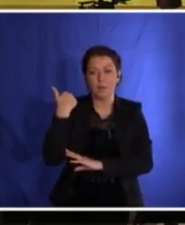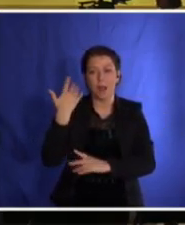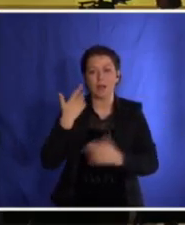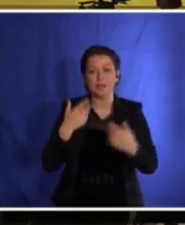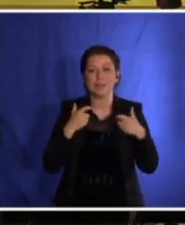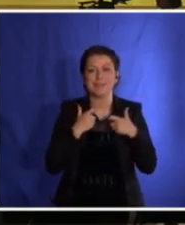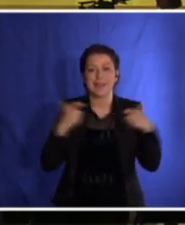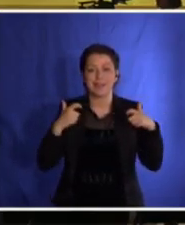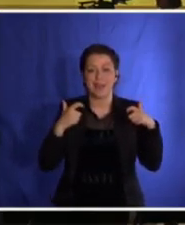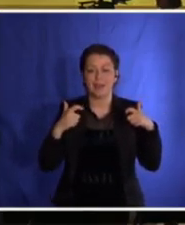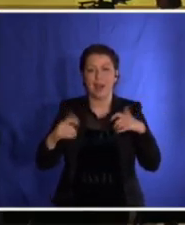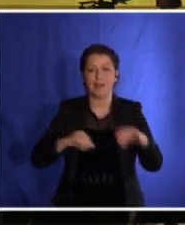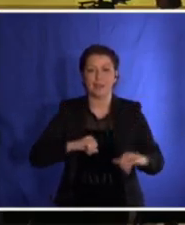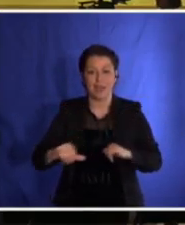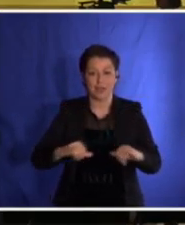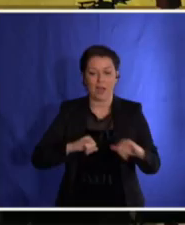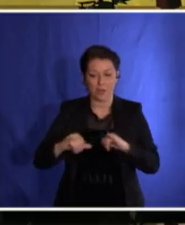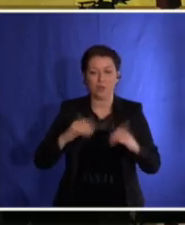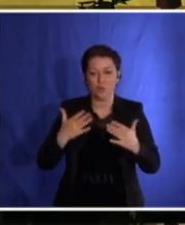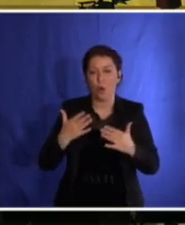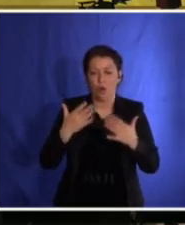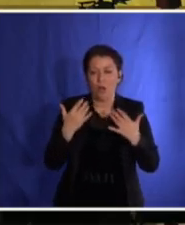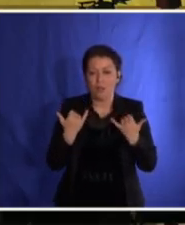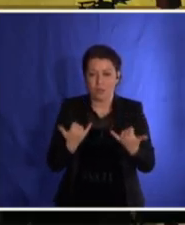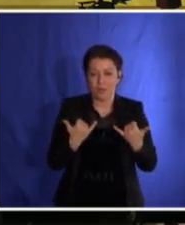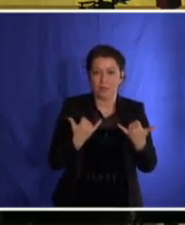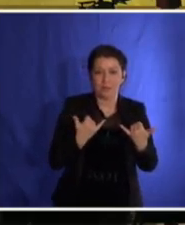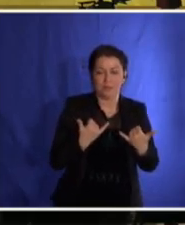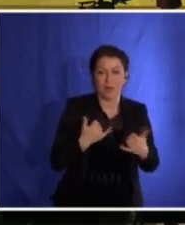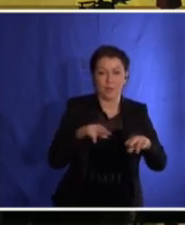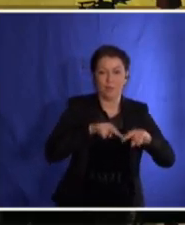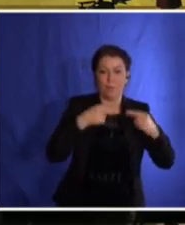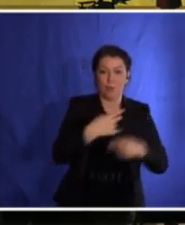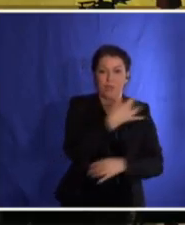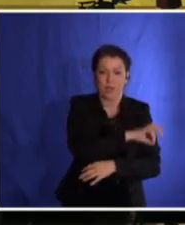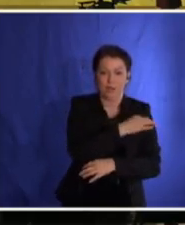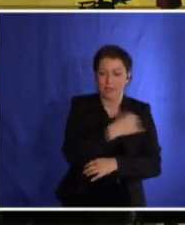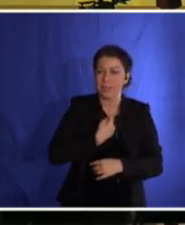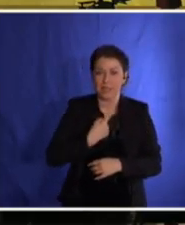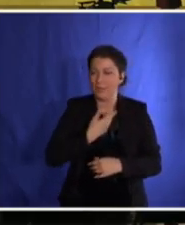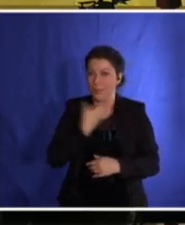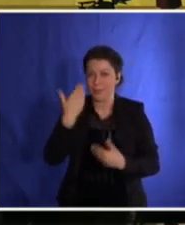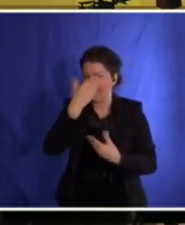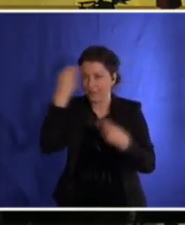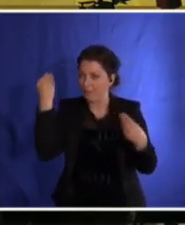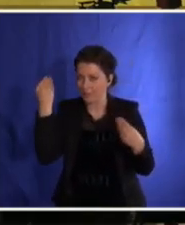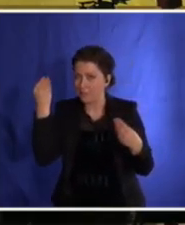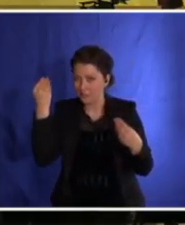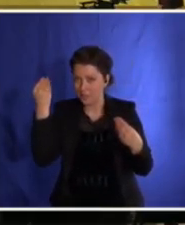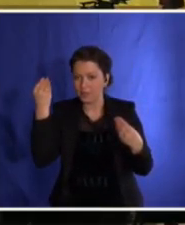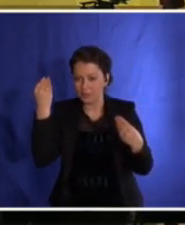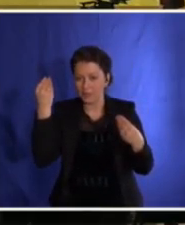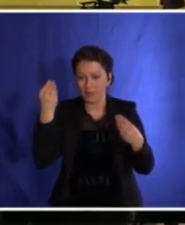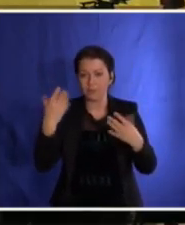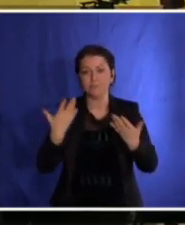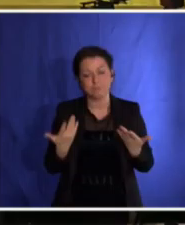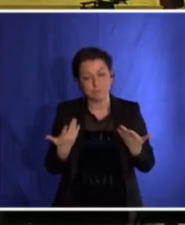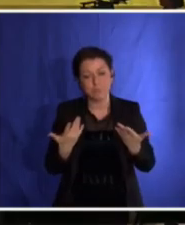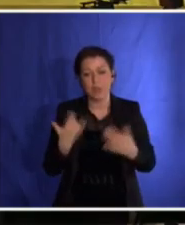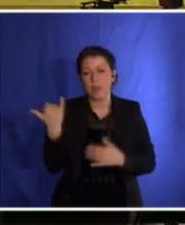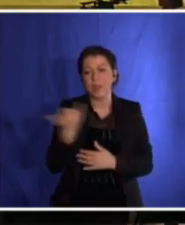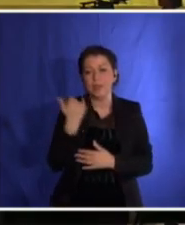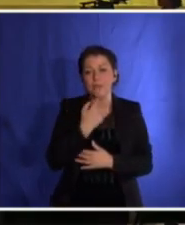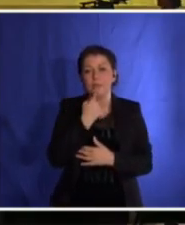Generaldirektor war, der heute Bundeskanzler ist. Wir dürfen das nicht vergessen. Und immer wiederum hat es